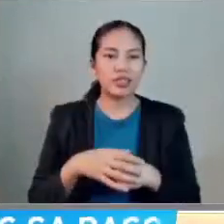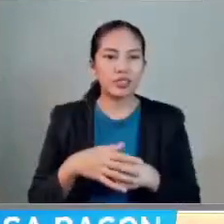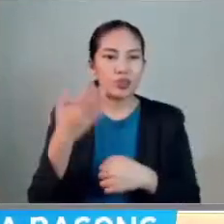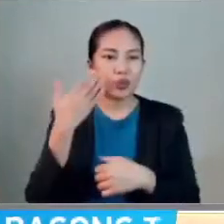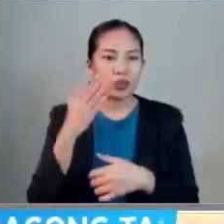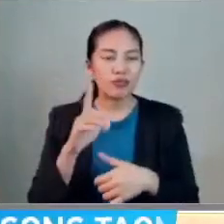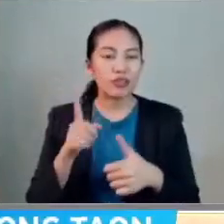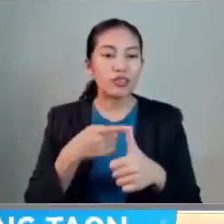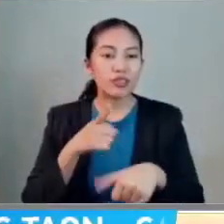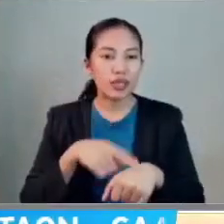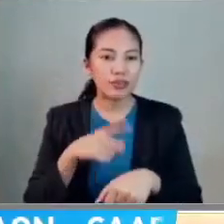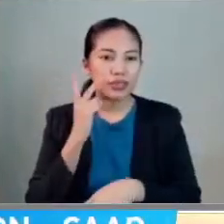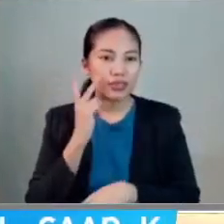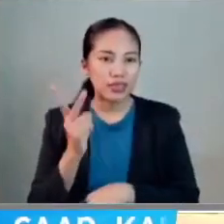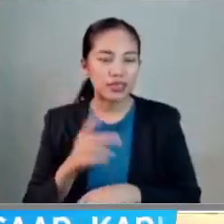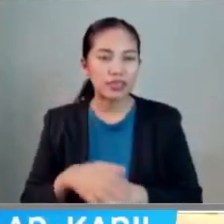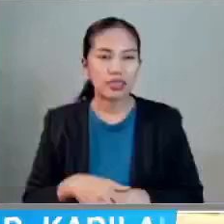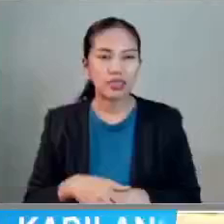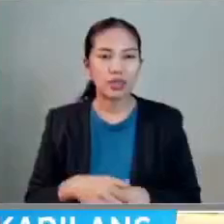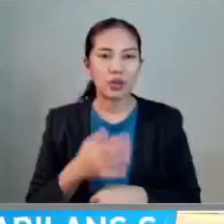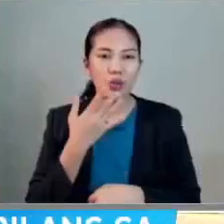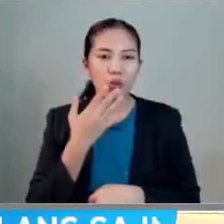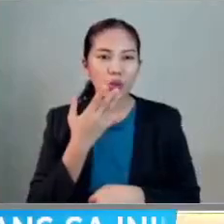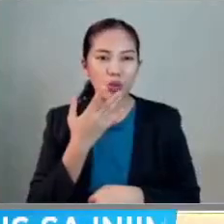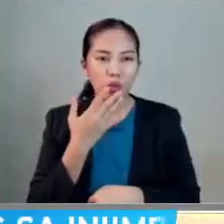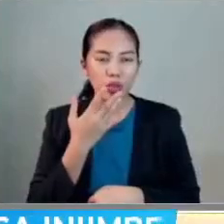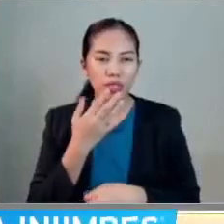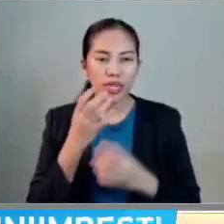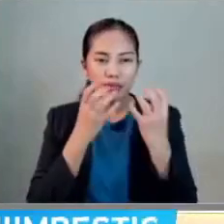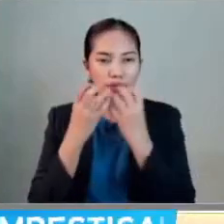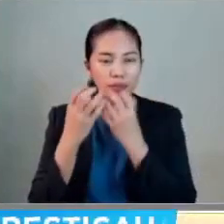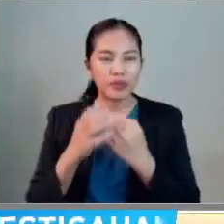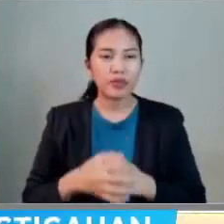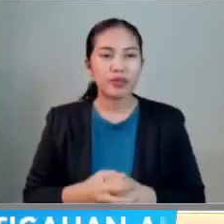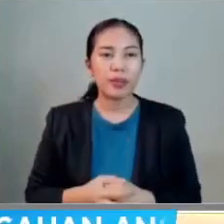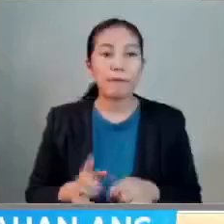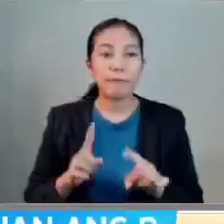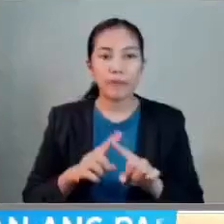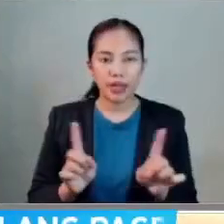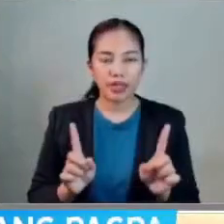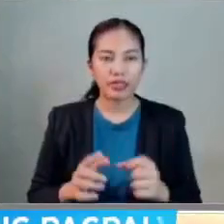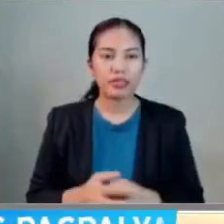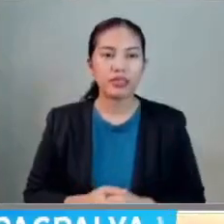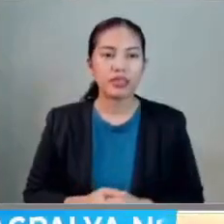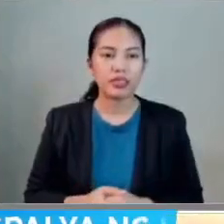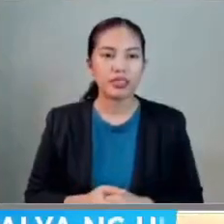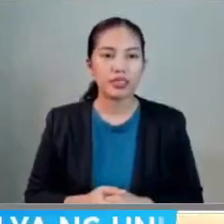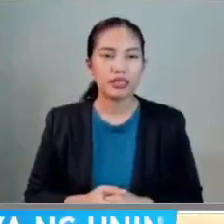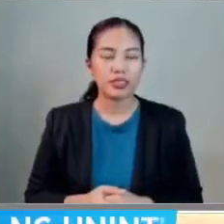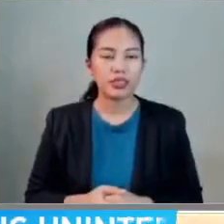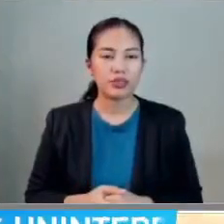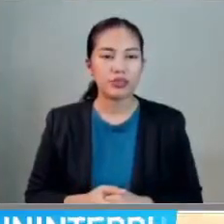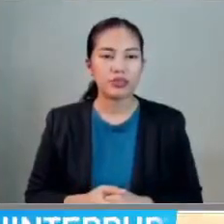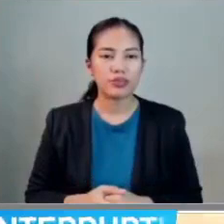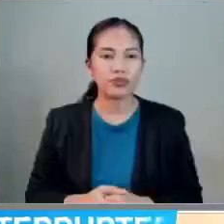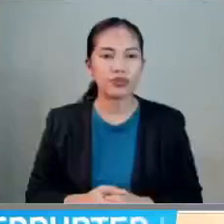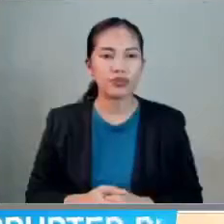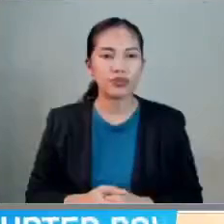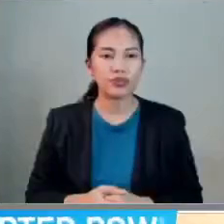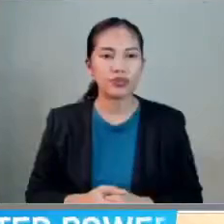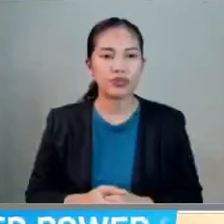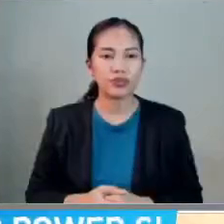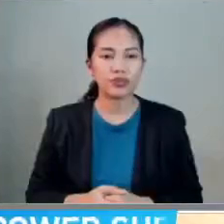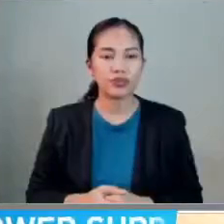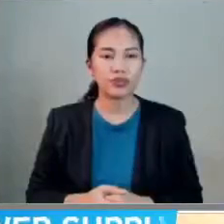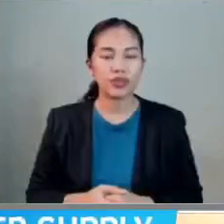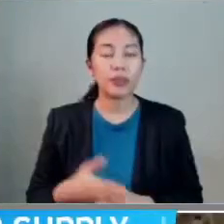color sa tanan bang ano sa mga mais. Pero mas gwapo po siya kay kuan siya baka nang kuan makatamis siya kabar